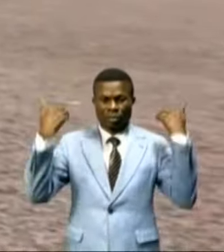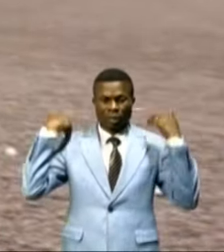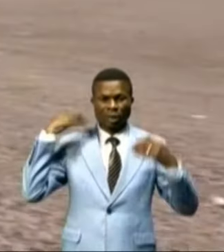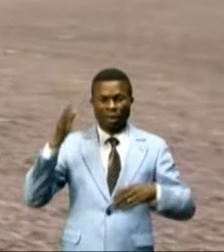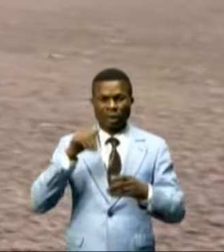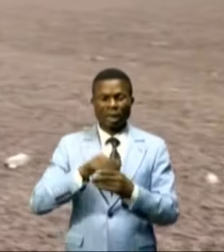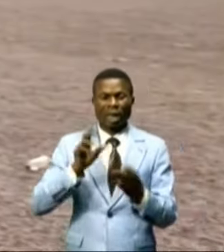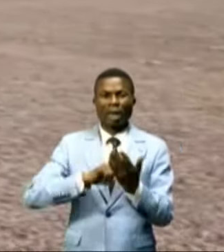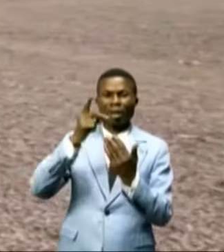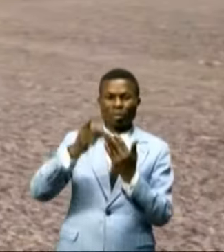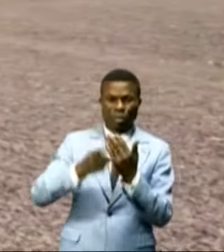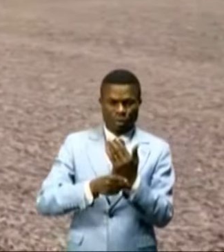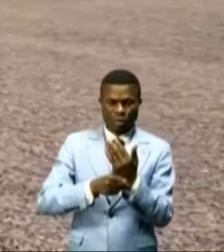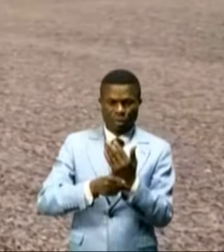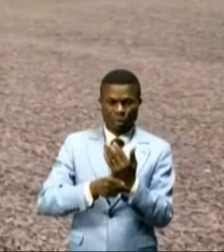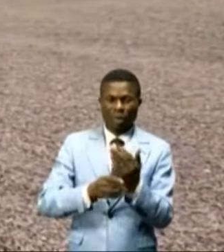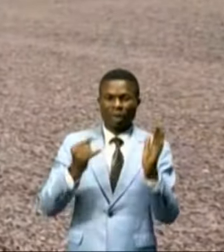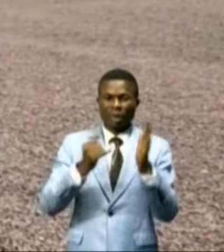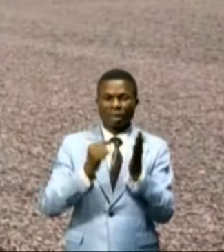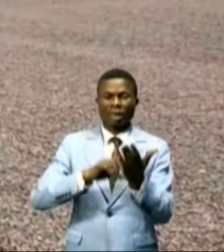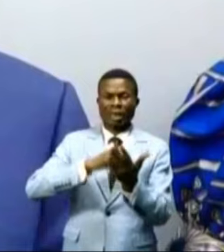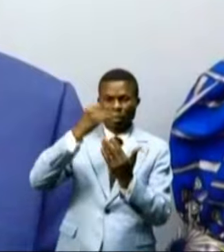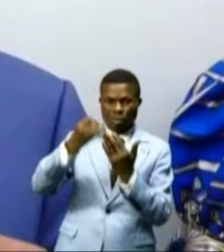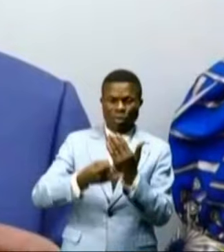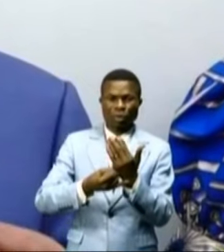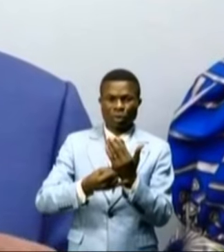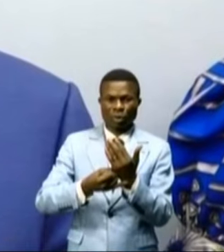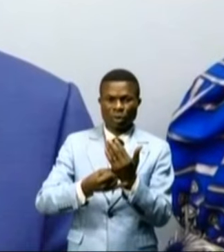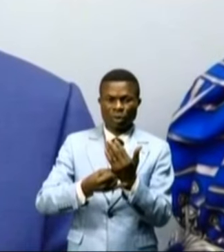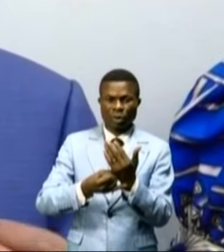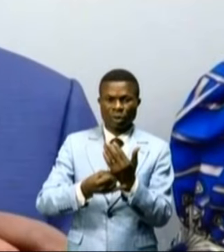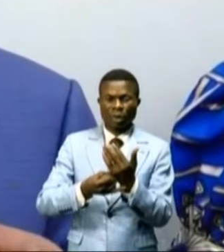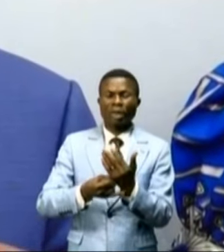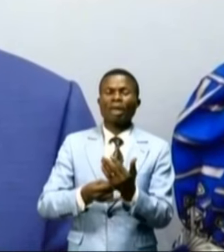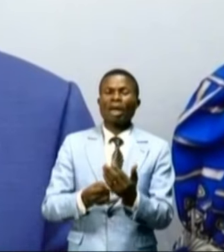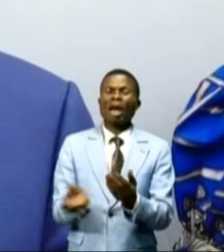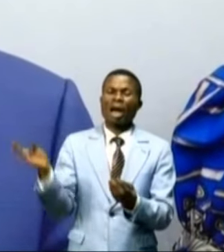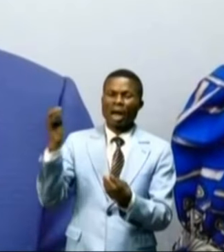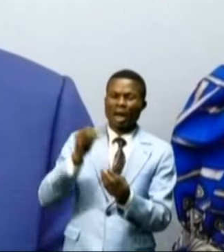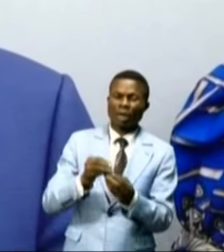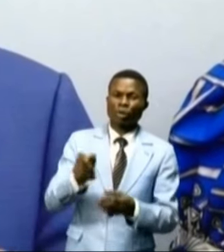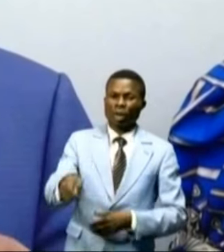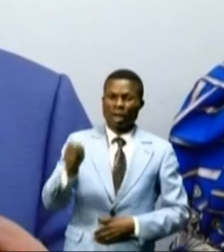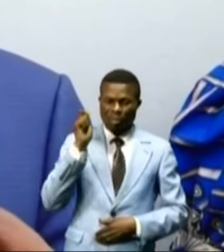programme de 6 piliers, il fait de pêche et l'élevage